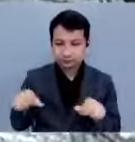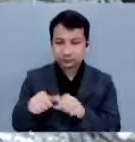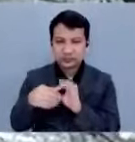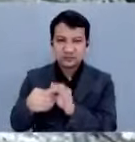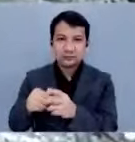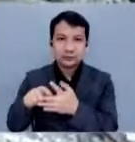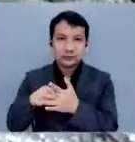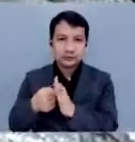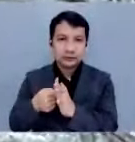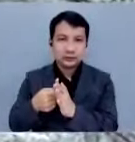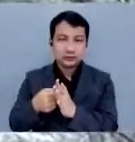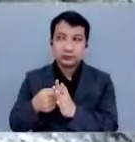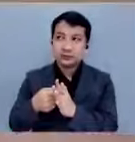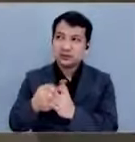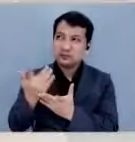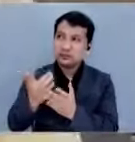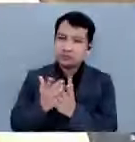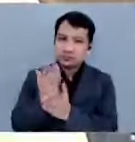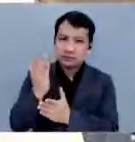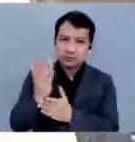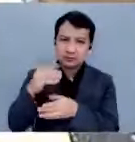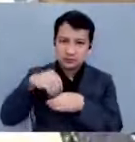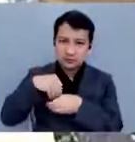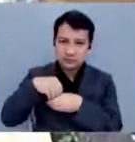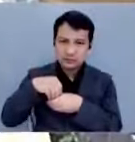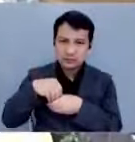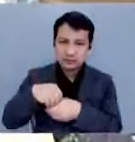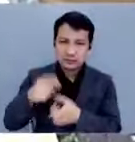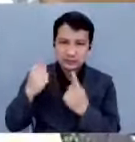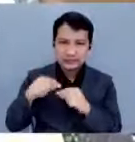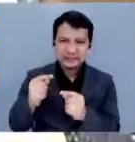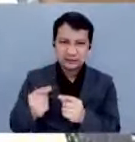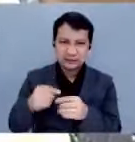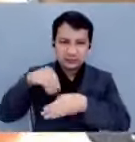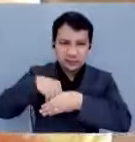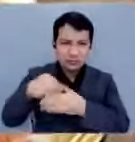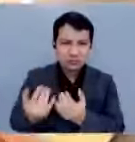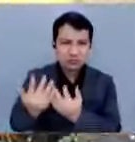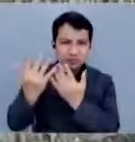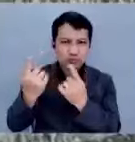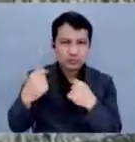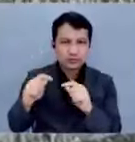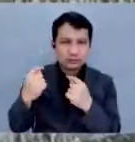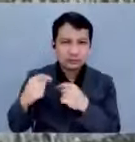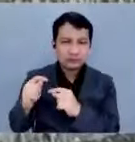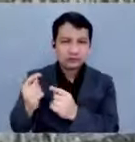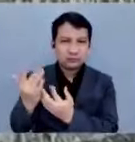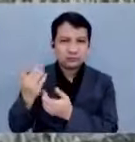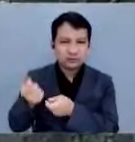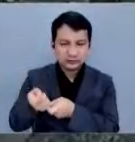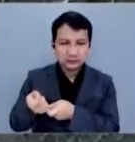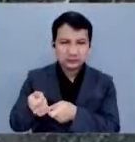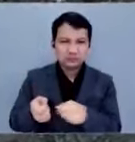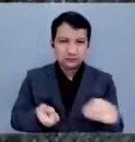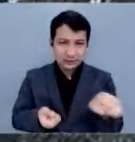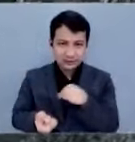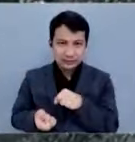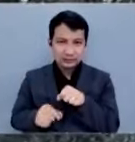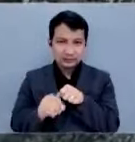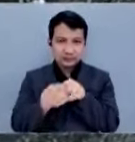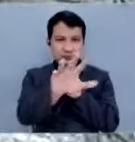ang sunog. Malakas na sir ang sunog sa loob. We tried to fight pa rin sir yung sunog. Ano? Nag-pull out kami ng actually 10 units